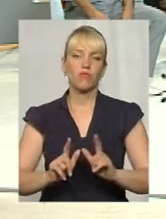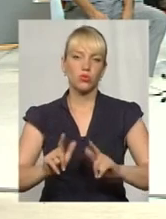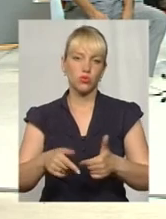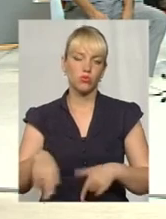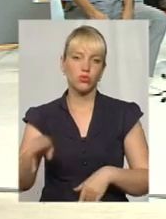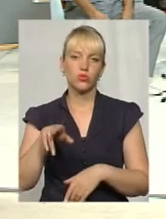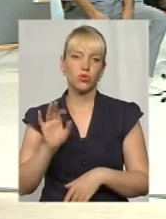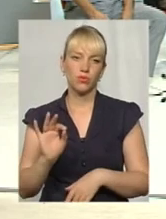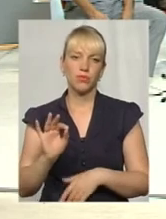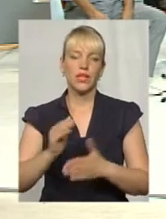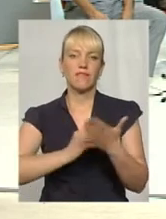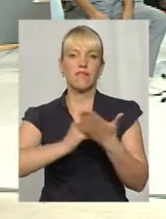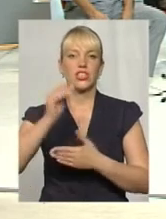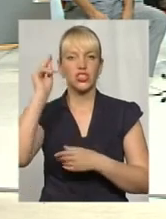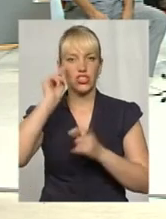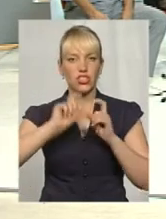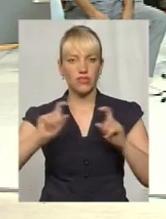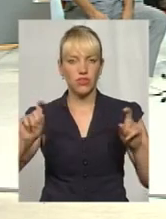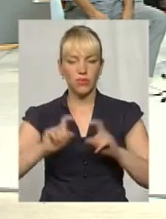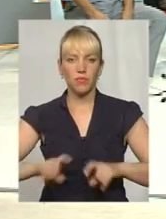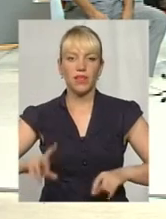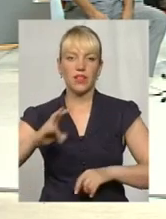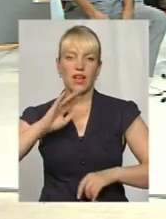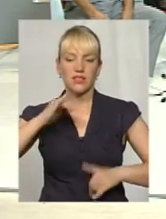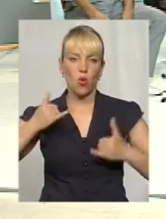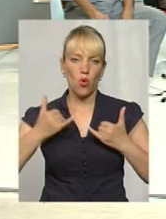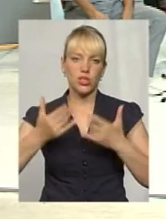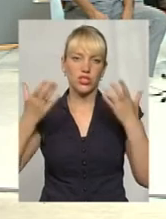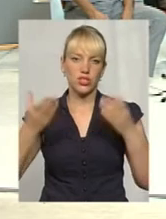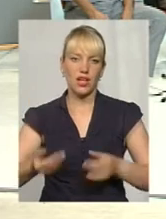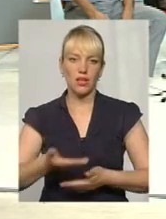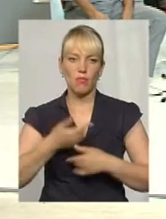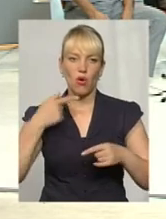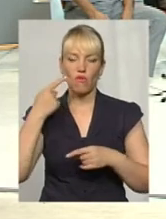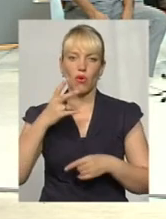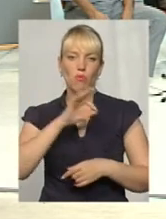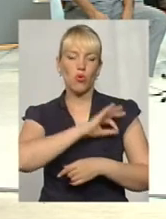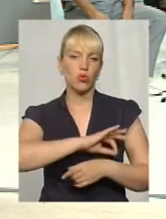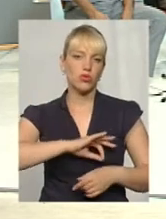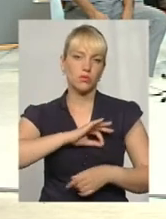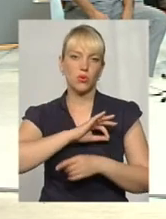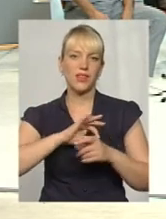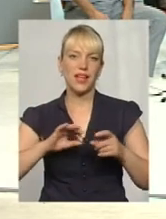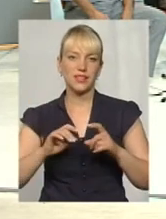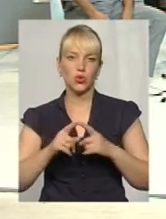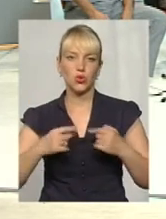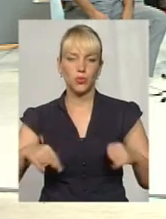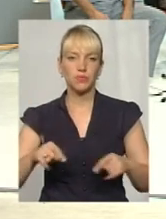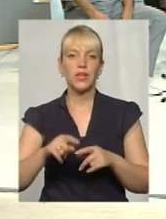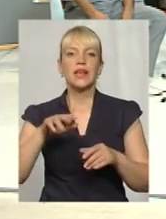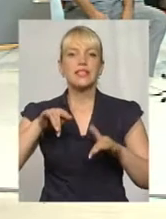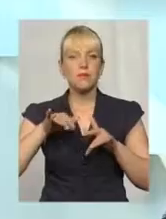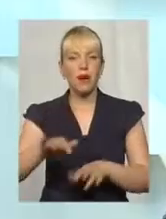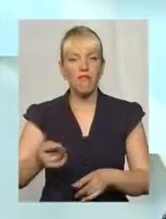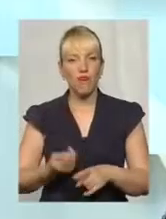до вишів, на, ну, зокрема, на сьогоднішній день ми говоримо про юриспруденцію? Справа в тому,